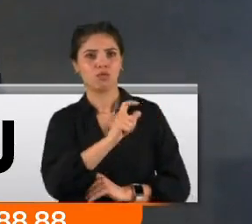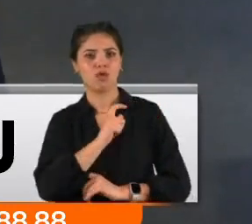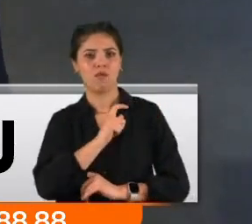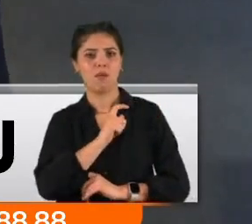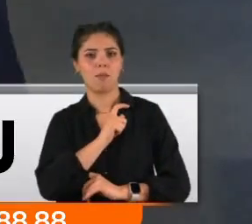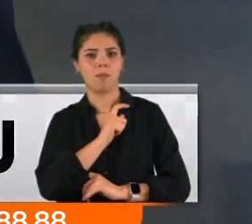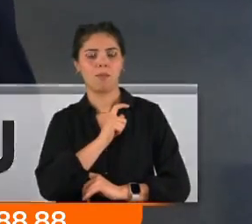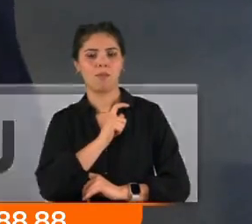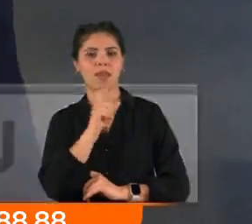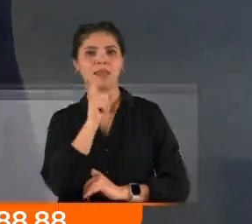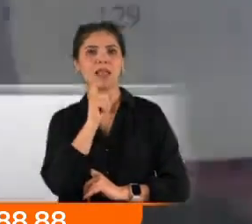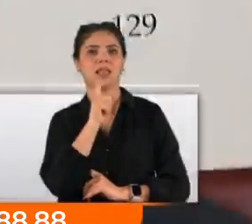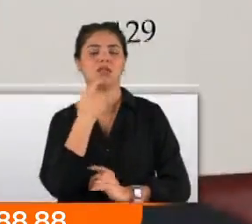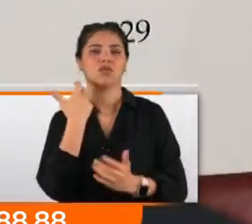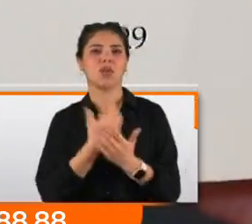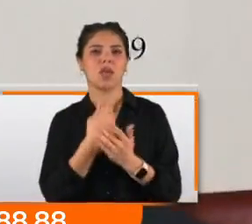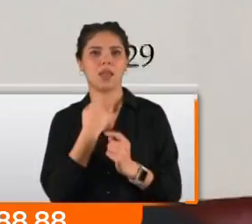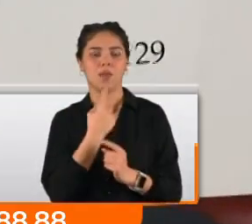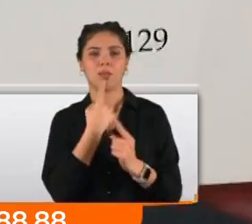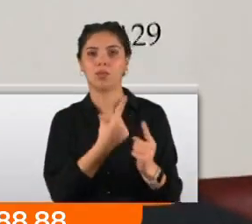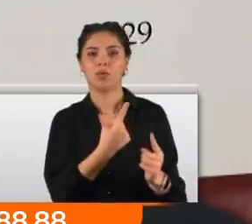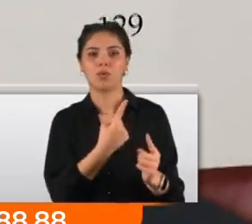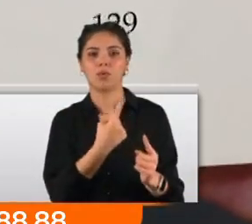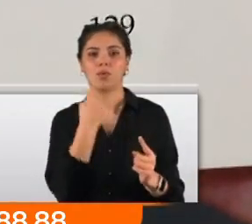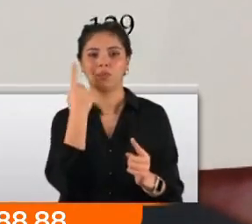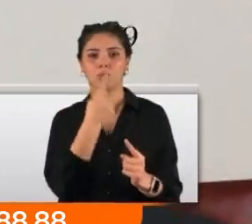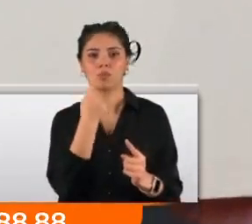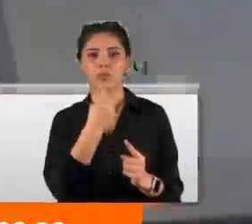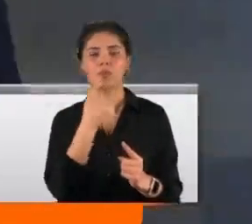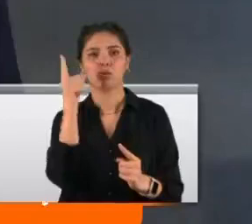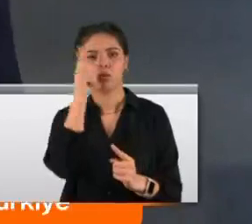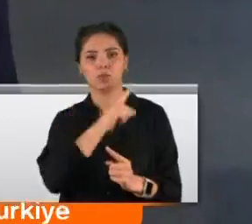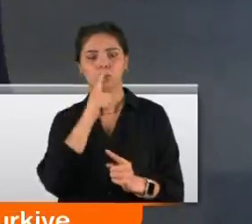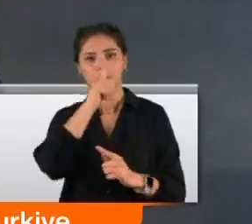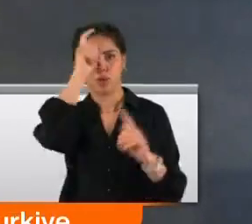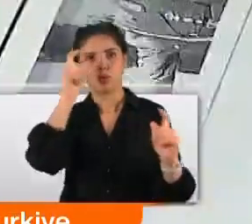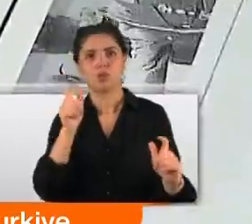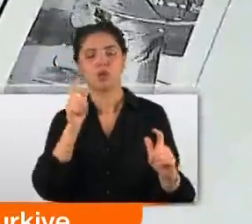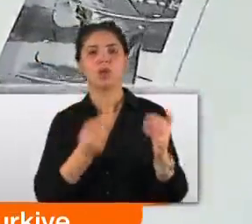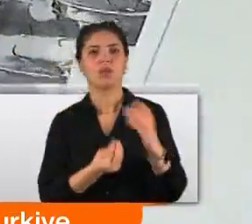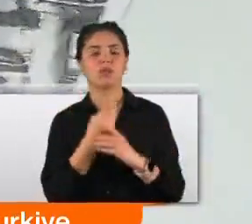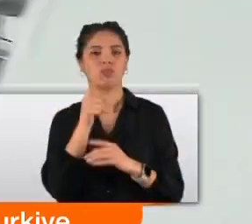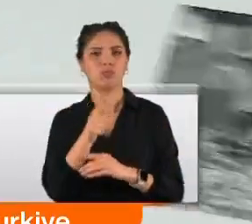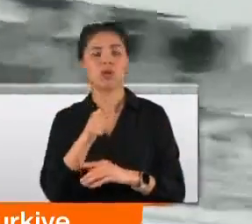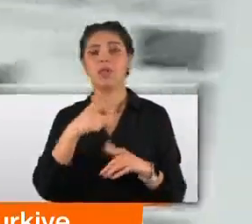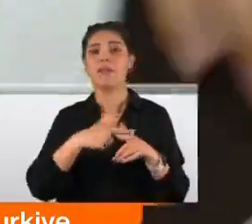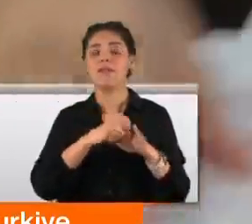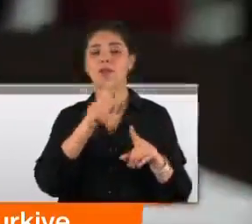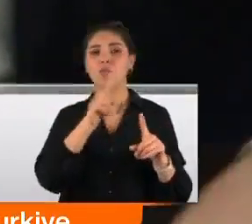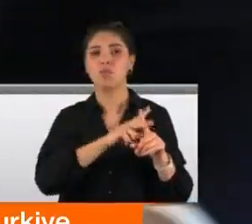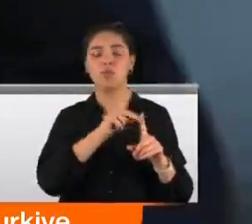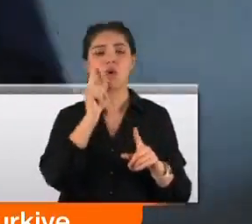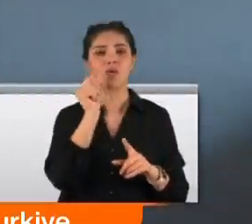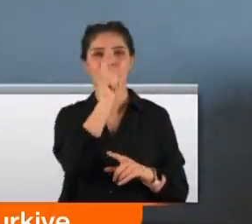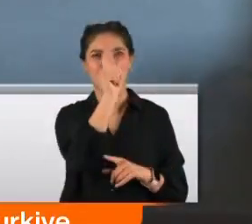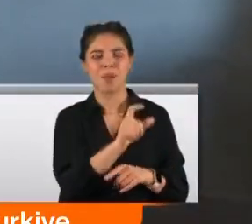Sehven. Yanlışlıkla yüklemişiz. İşte meşhur sehven hadisesi Türkiye'de bu şekilde gelişiyor. FETÖ'cü polise verilen beraat